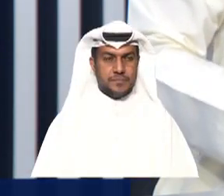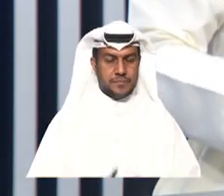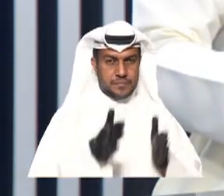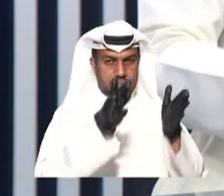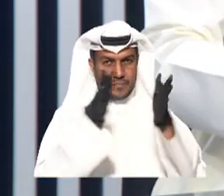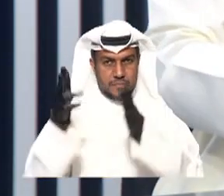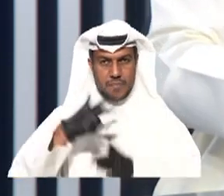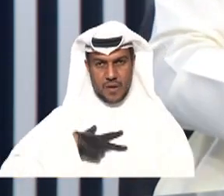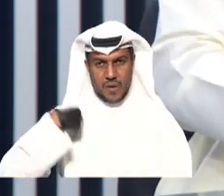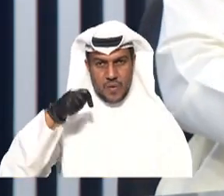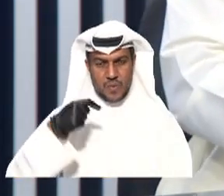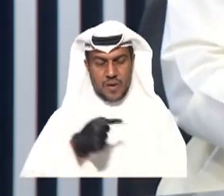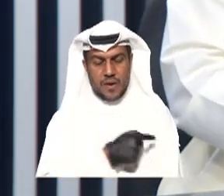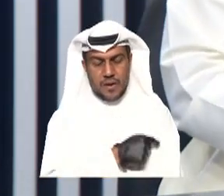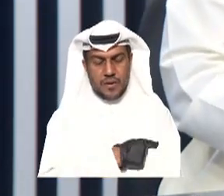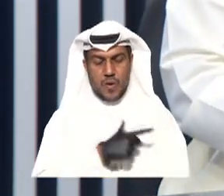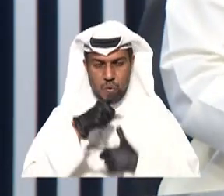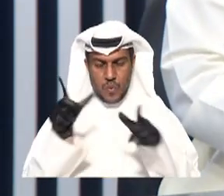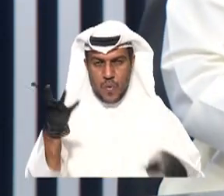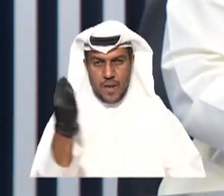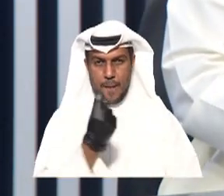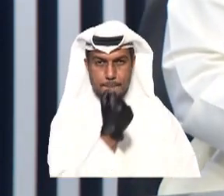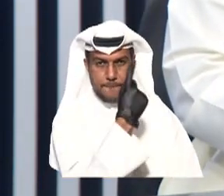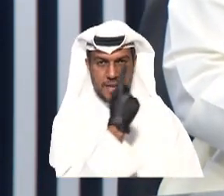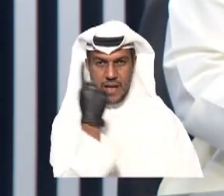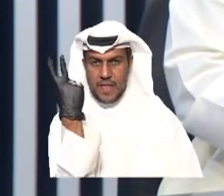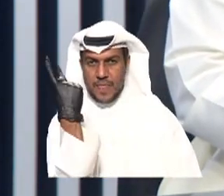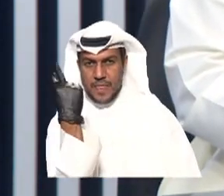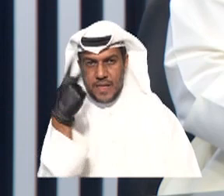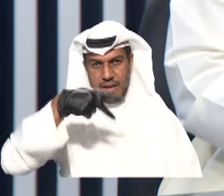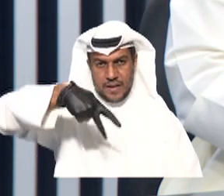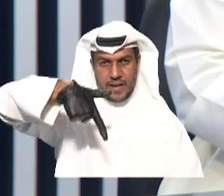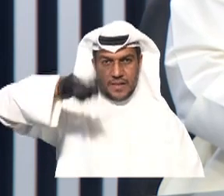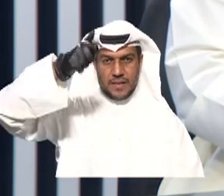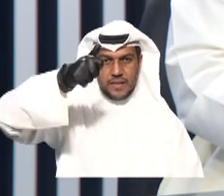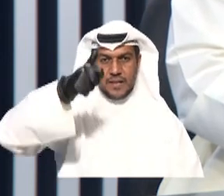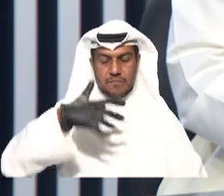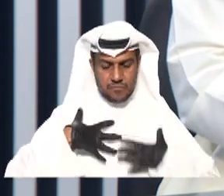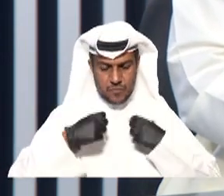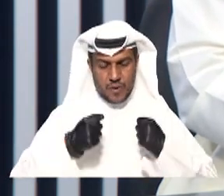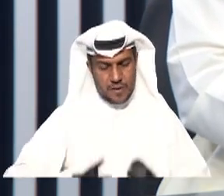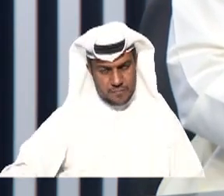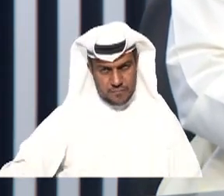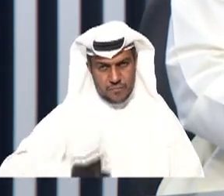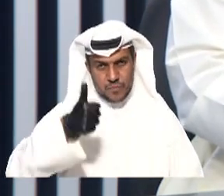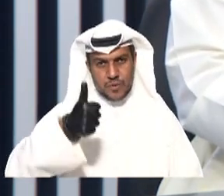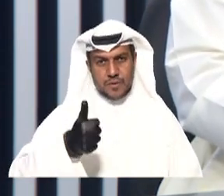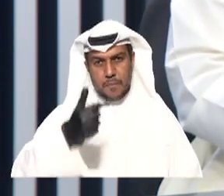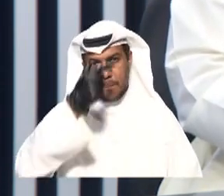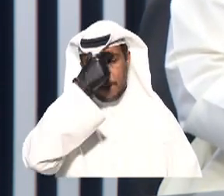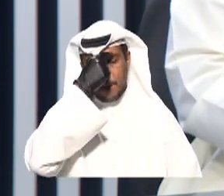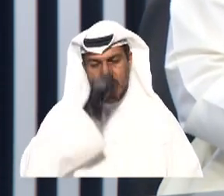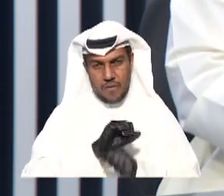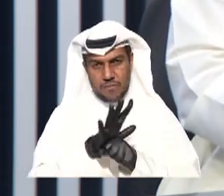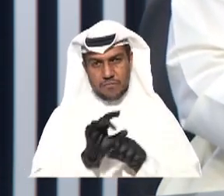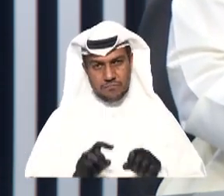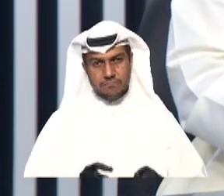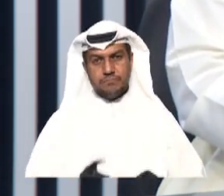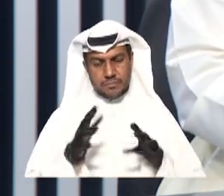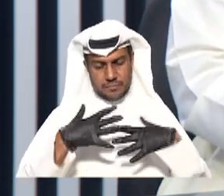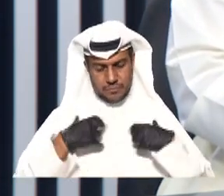أعلنت وزارة الصحة اليوم شفاء 162 حالة من المصابين بفيروس كورونا المستجد